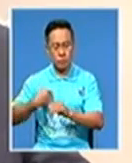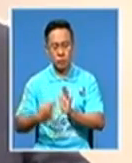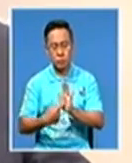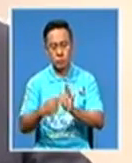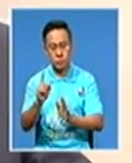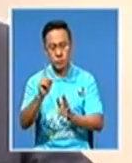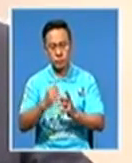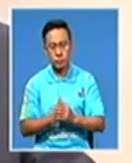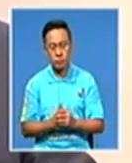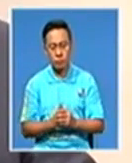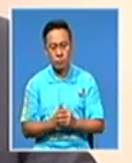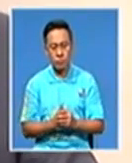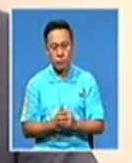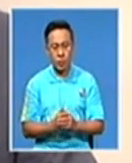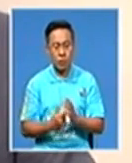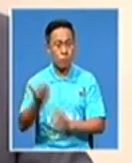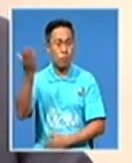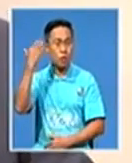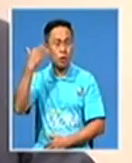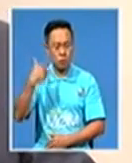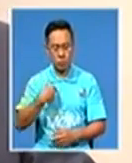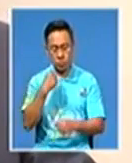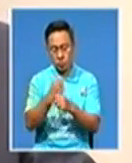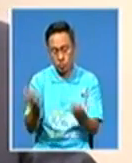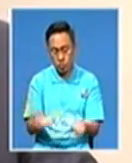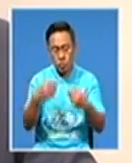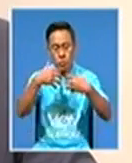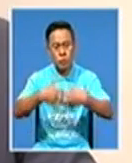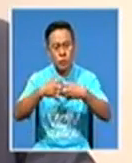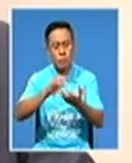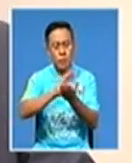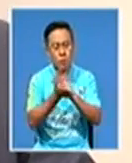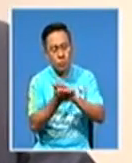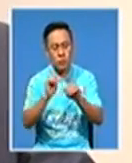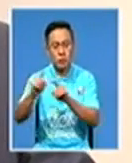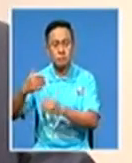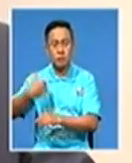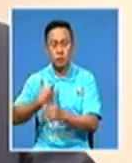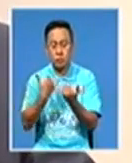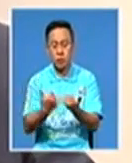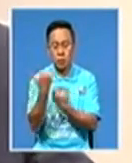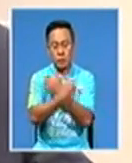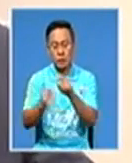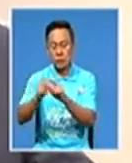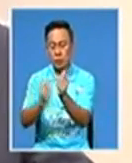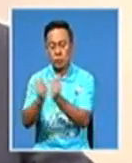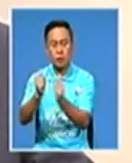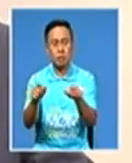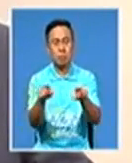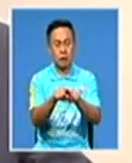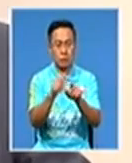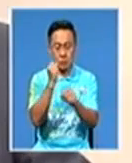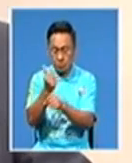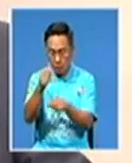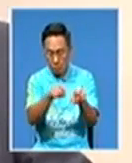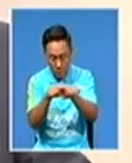ครับอย่างสมมติว่าเมื่อก่อนเราเคยส่งเสริมอุตสาหกรรมแปรรูปทั่วไปซึ่งเดี๋ยวนี้ประเทศอื่นก็แข่งเราได้แล้วเนี่ย